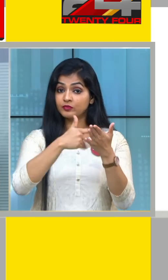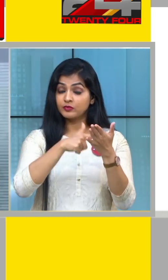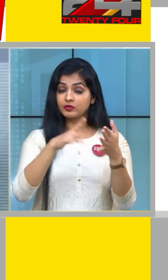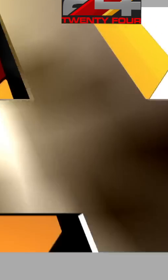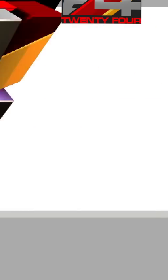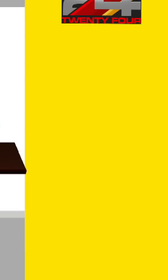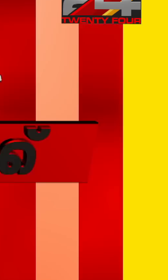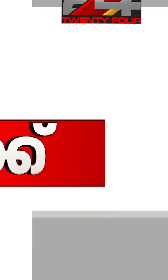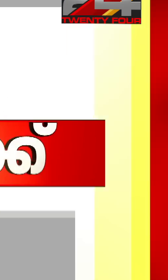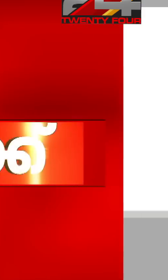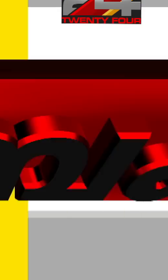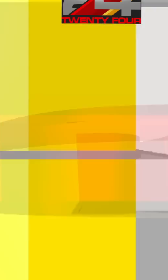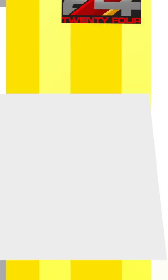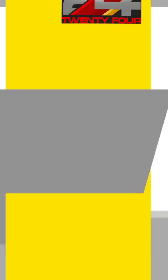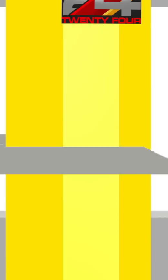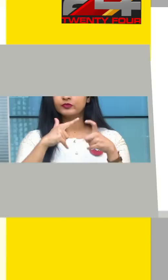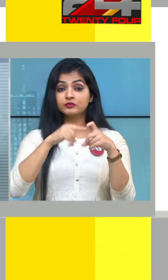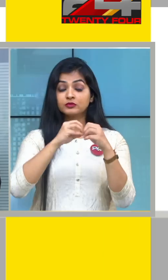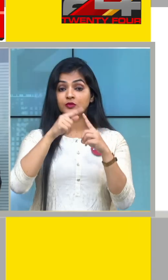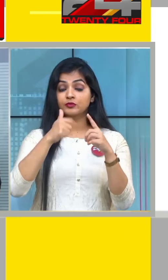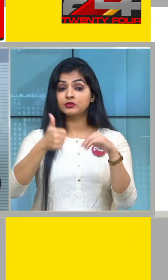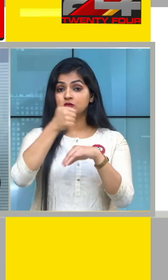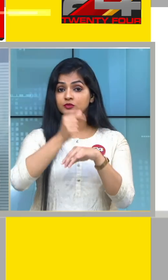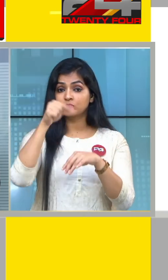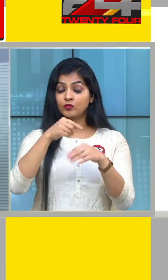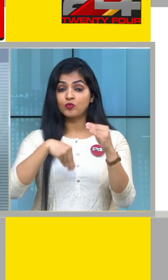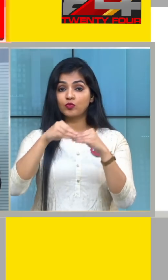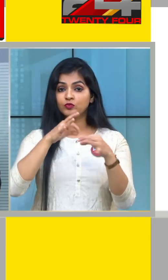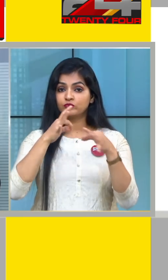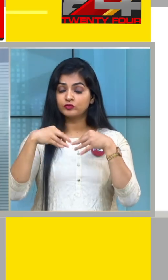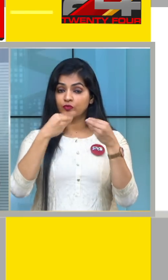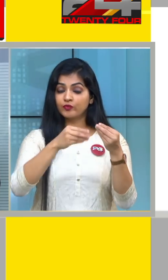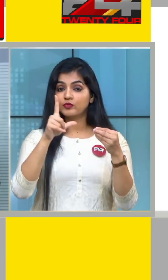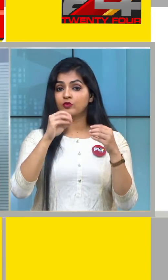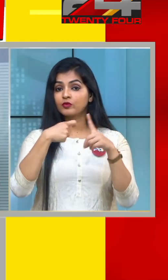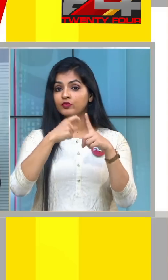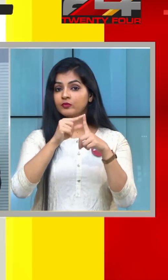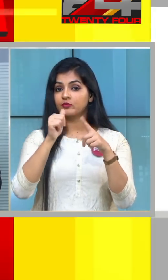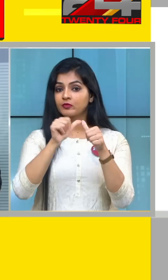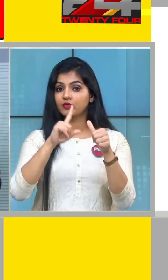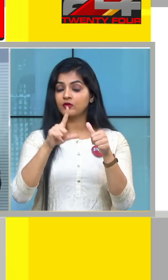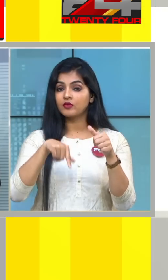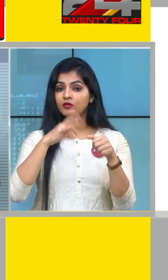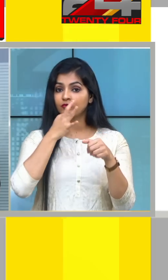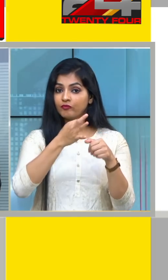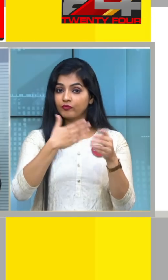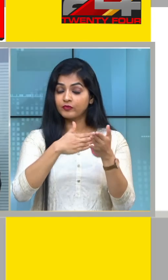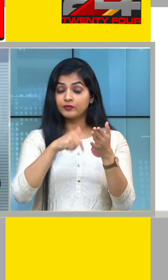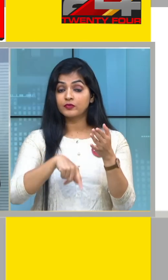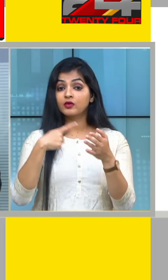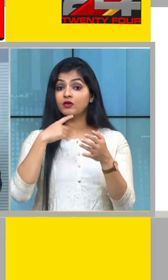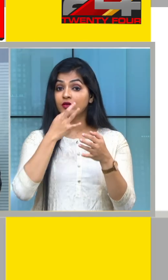നവംബറിൽ സെബി മേധാവിയോട് വിശദീകരണം ലോക്പാൽ തേടിയിരുന്നു. അത് പ്രകാരം സെബി മേധാവി മാധവി